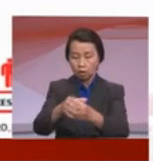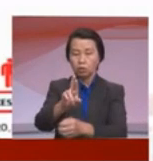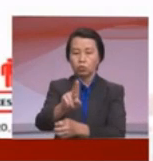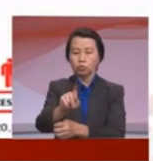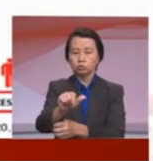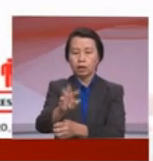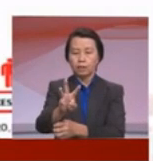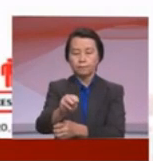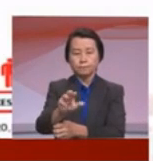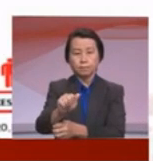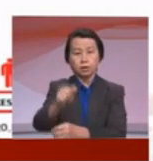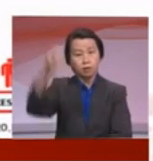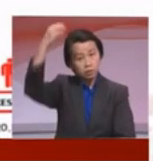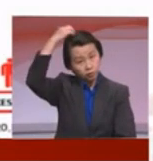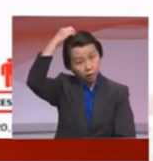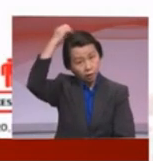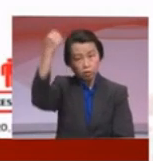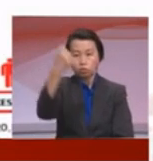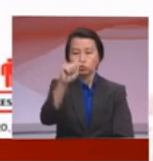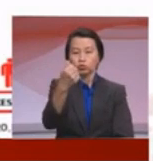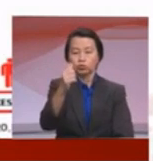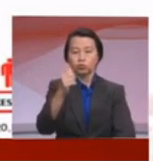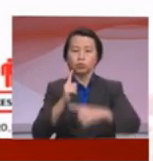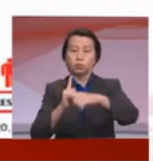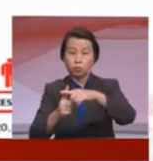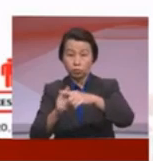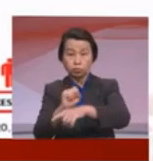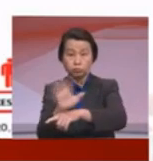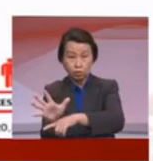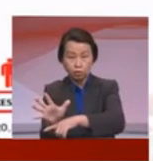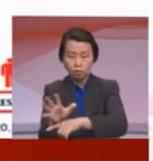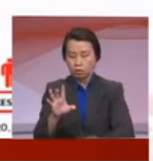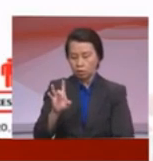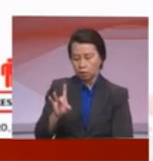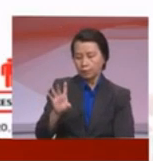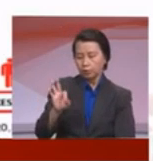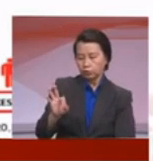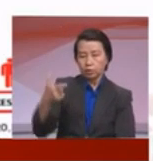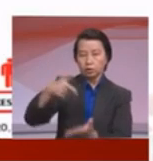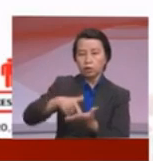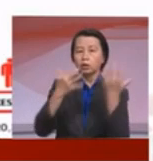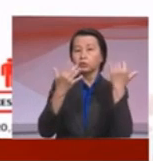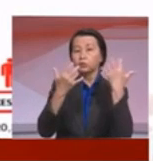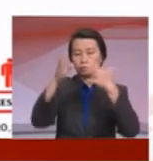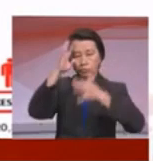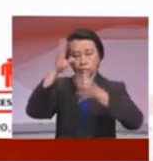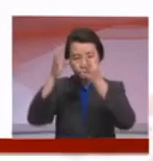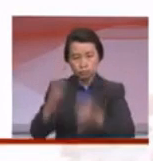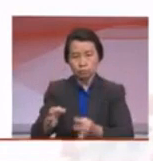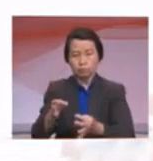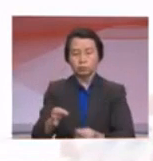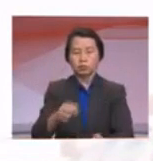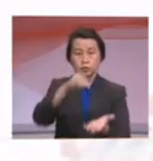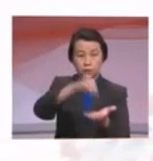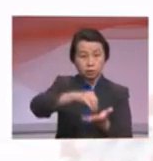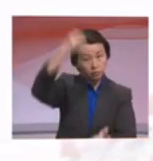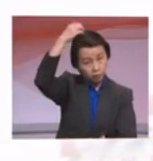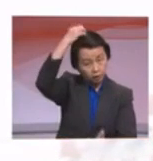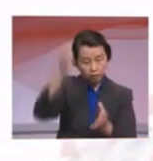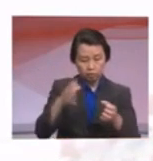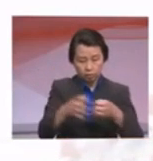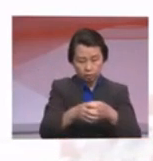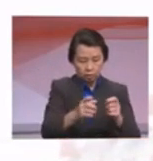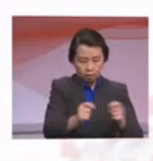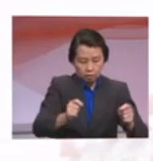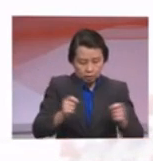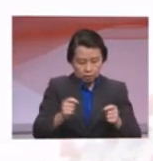di Selangor mencatatkan 10 kes positif dengan 89 lagi menunggu keputusan. Di Selangor, kluster Tasik